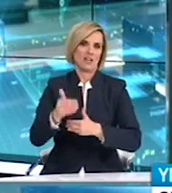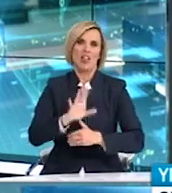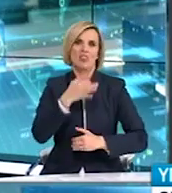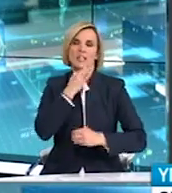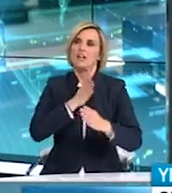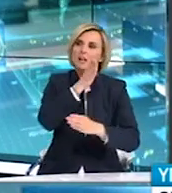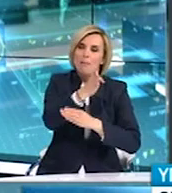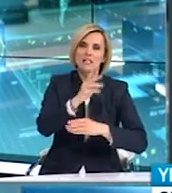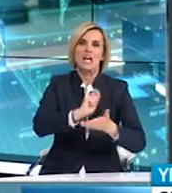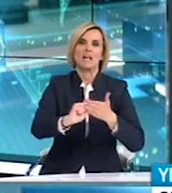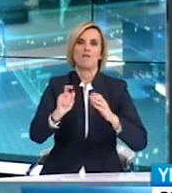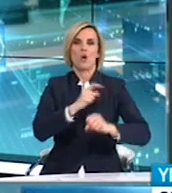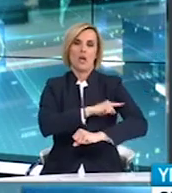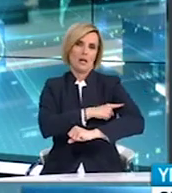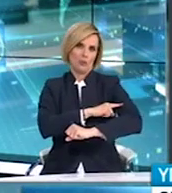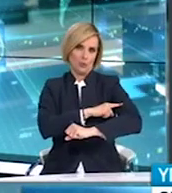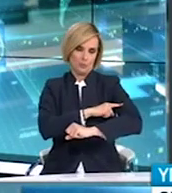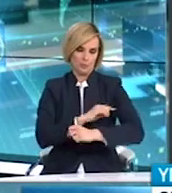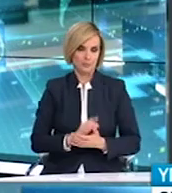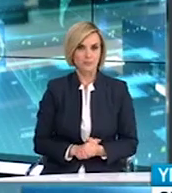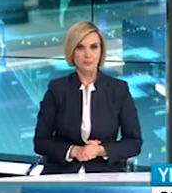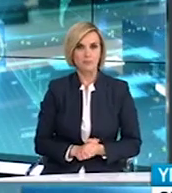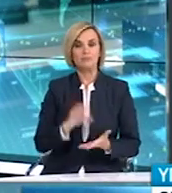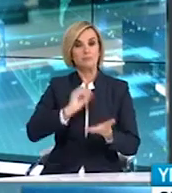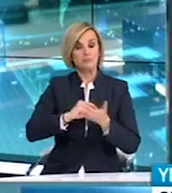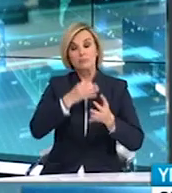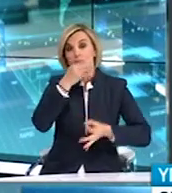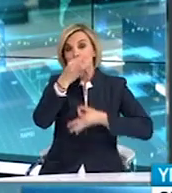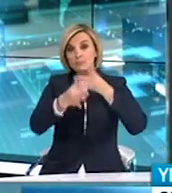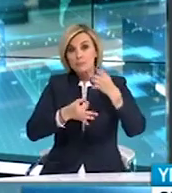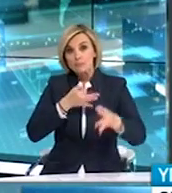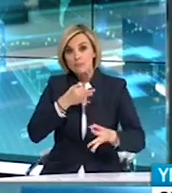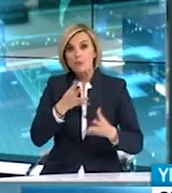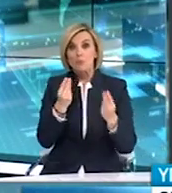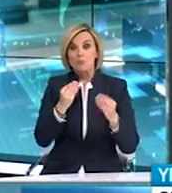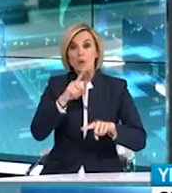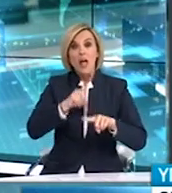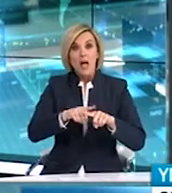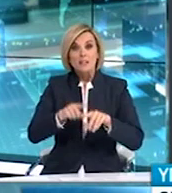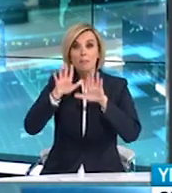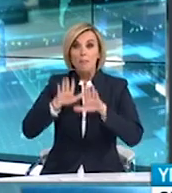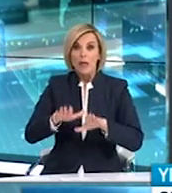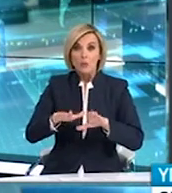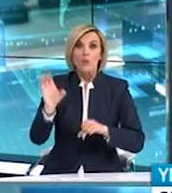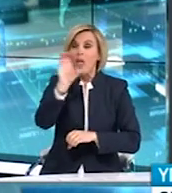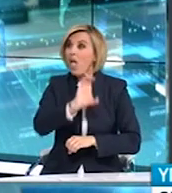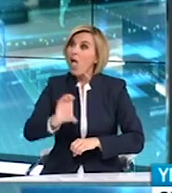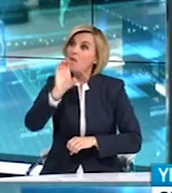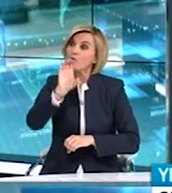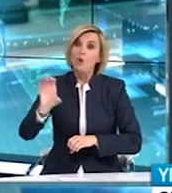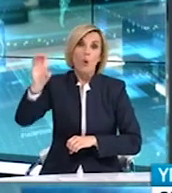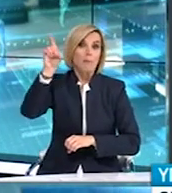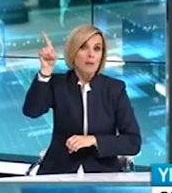Επίσης, θα ήθελα ακόμα να διευκρινίσω τα εξής σχετικά με τους συμπολίτες μας που βρίσκονται στο εξωτερικό και επιθυμούν να επιστρέψουν στην Ελλάδα.